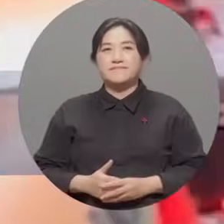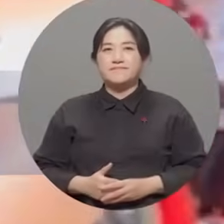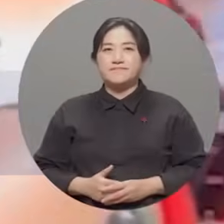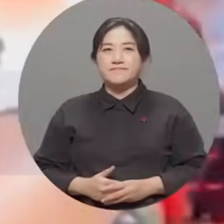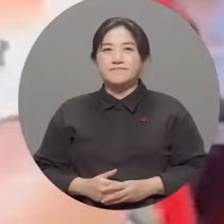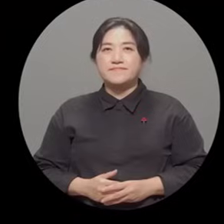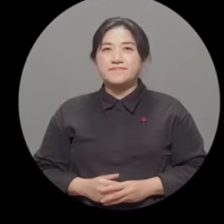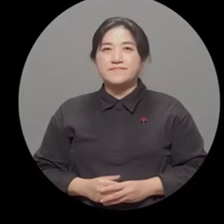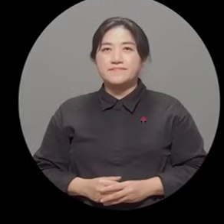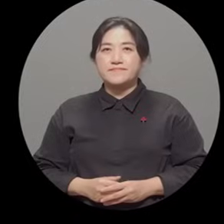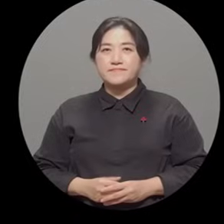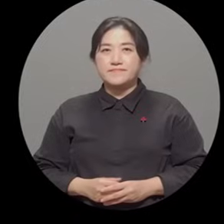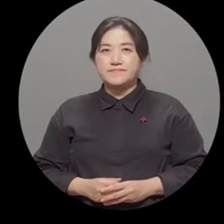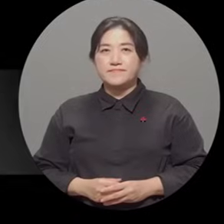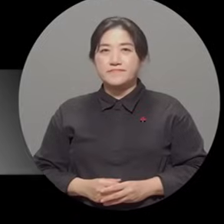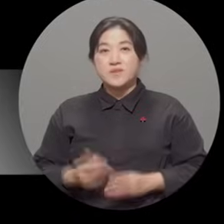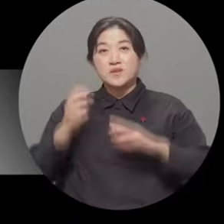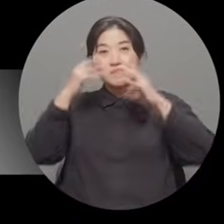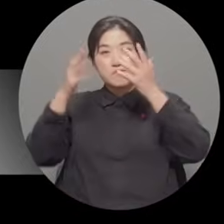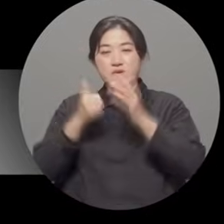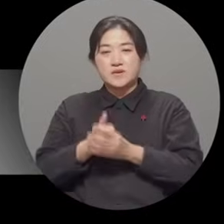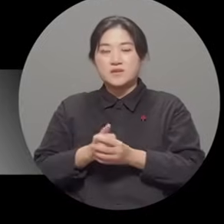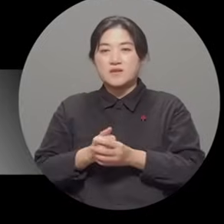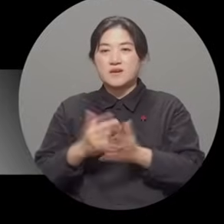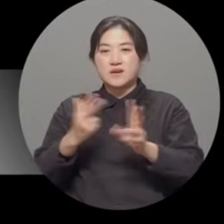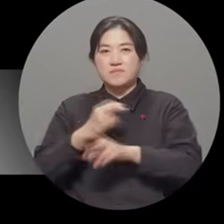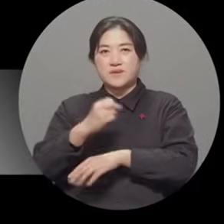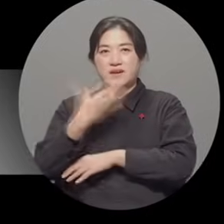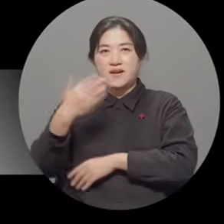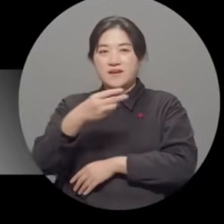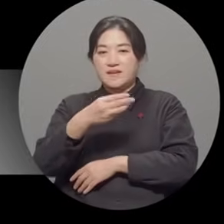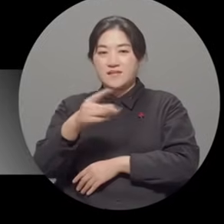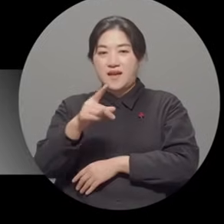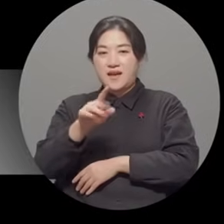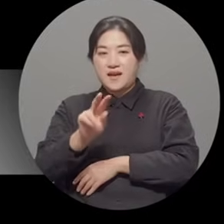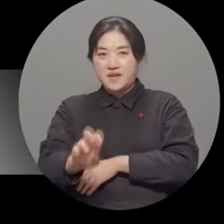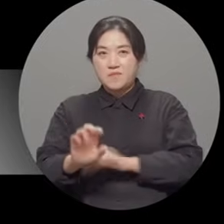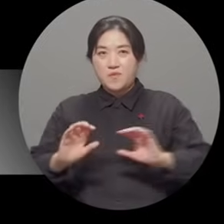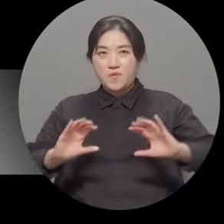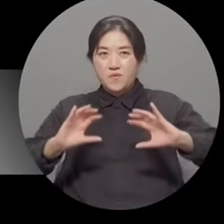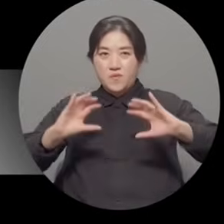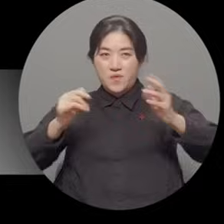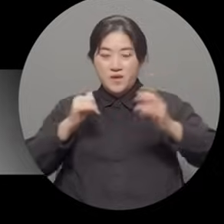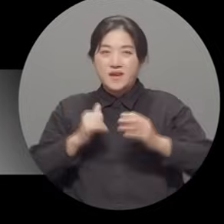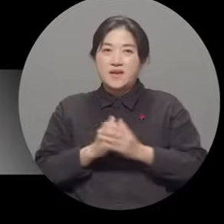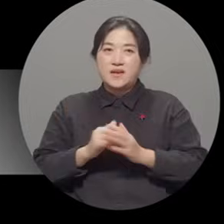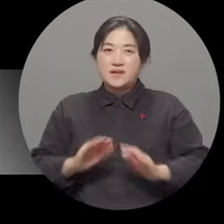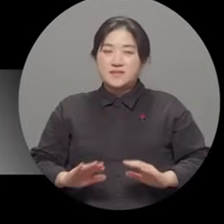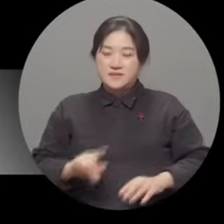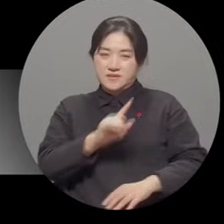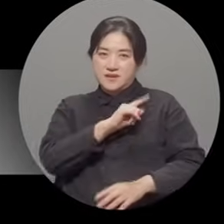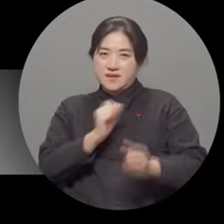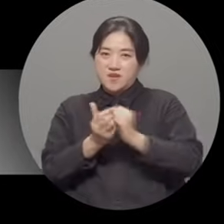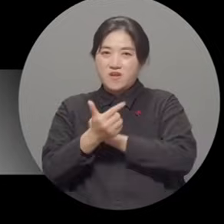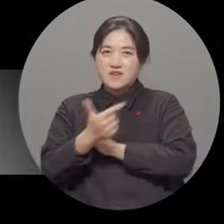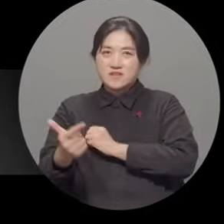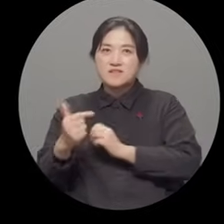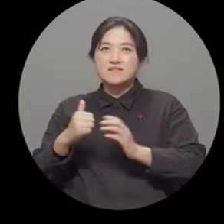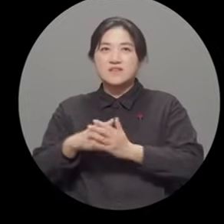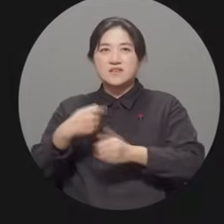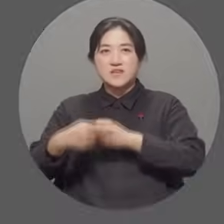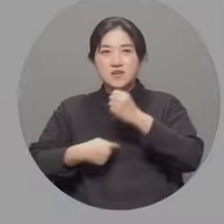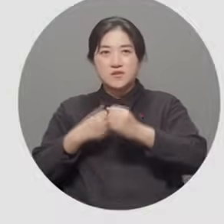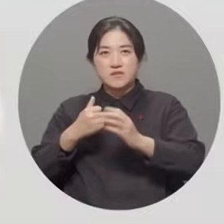any price. 미국의 시사 주간지 타임이 올해 세계에서 가장 큰 영향력을 끼친 인물로 테일러